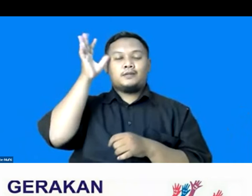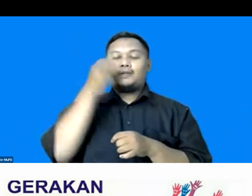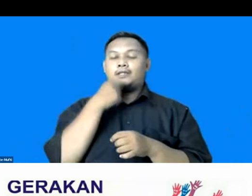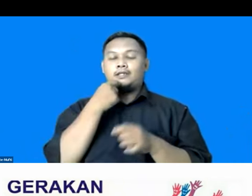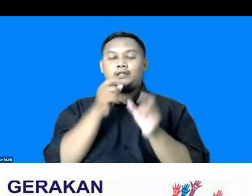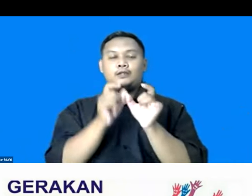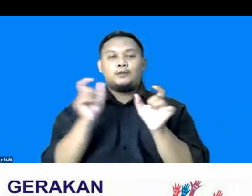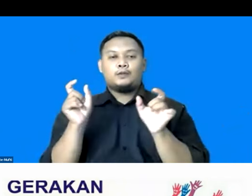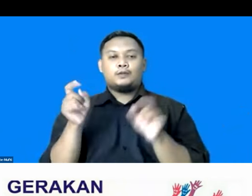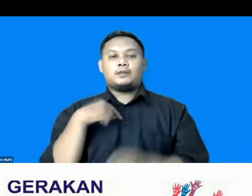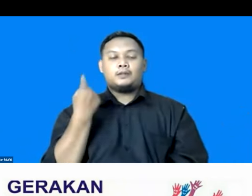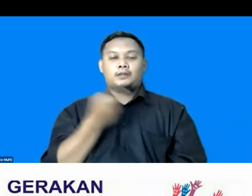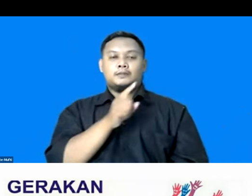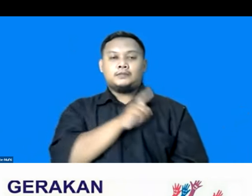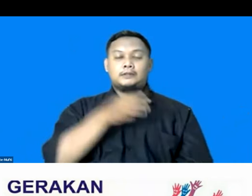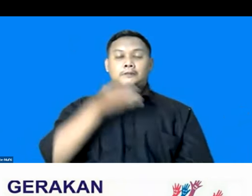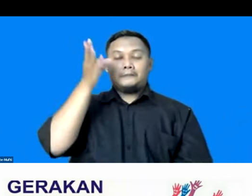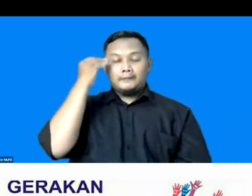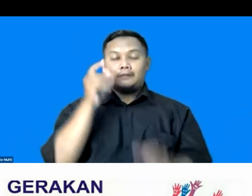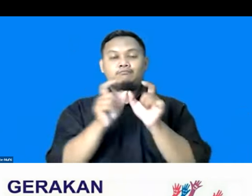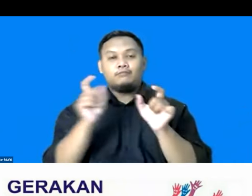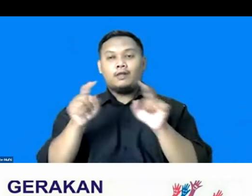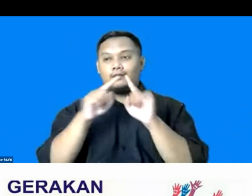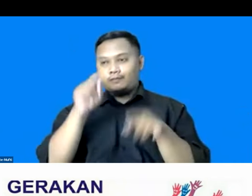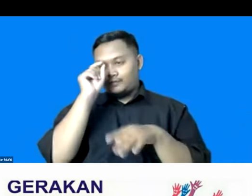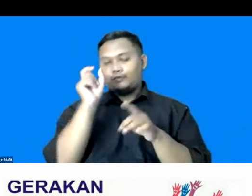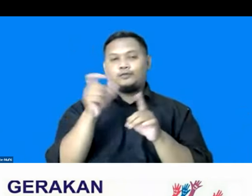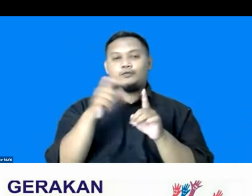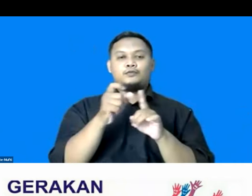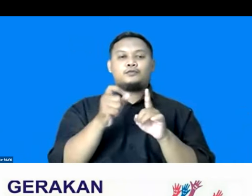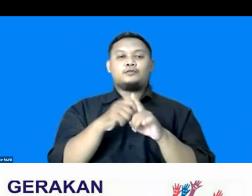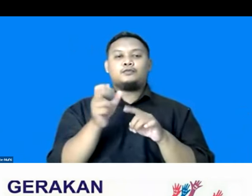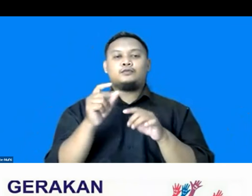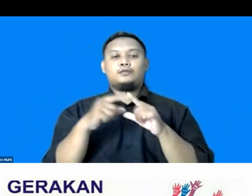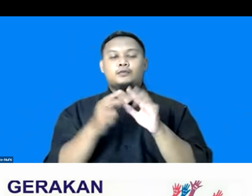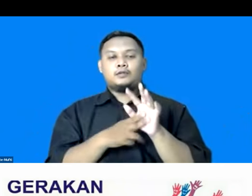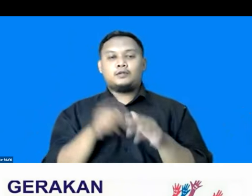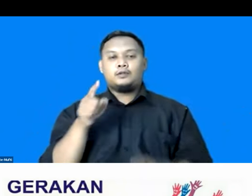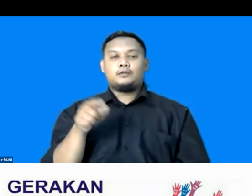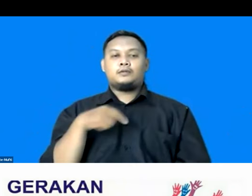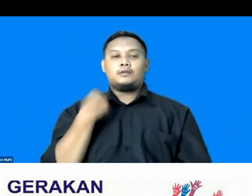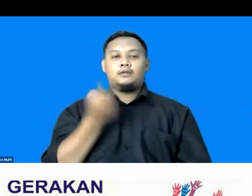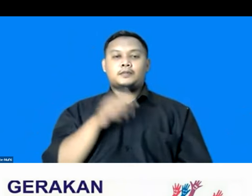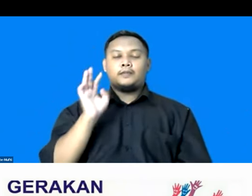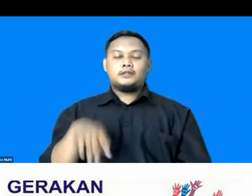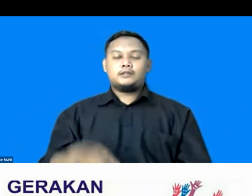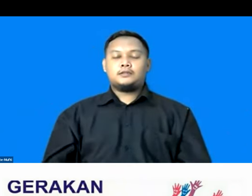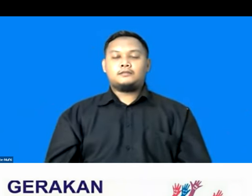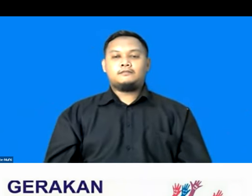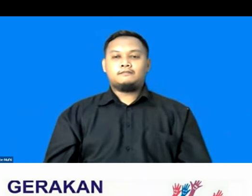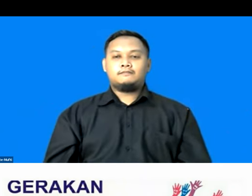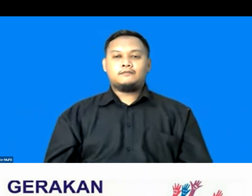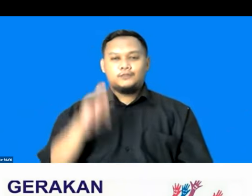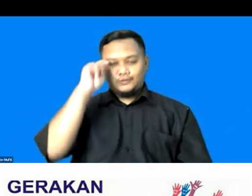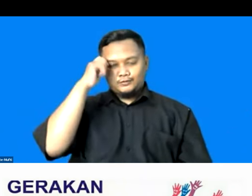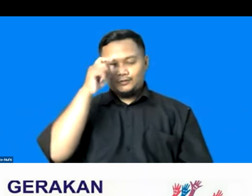Maksudnya kami sendiri tahu undang-undang itu, tapi untuk ukuran, menjelaskan secara ukuran itu yang masih sulit